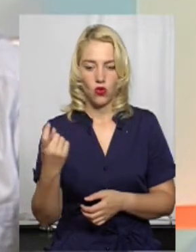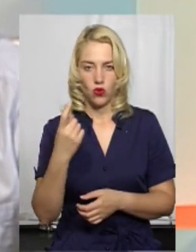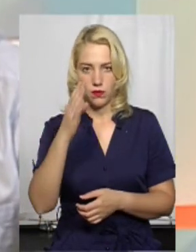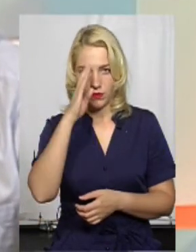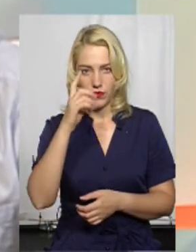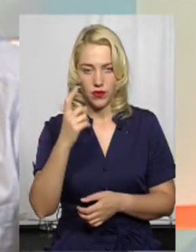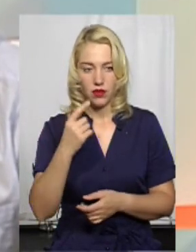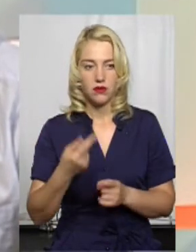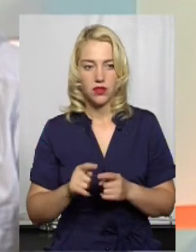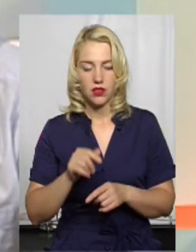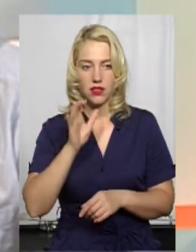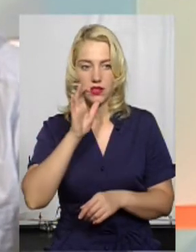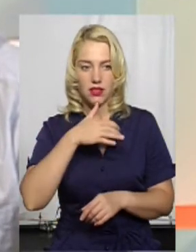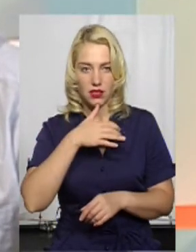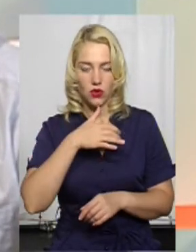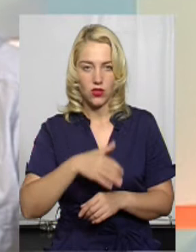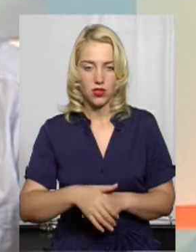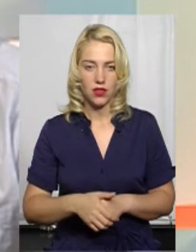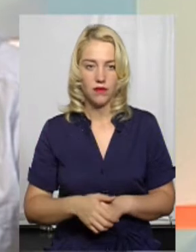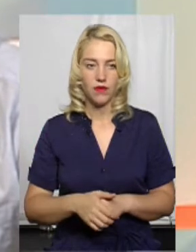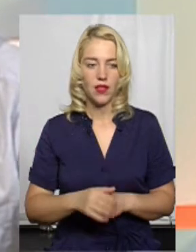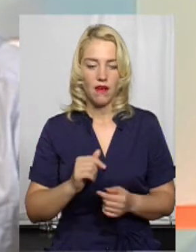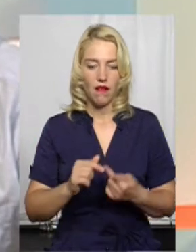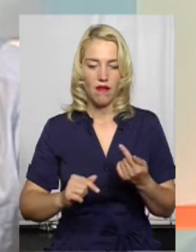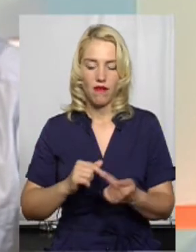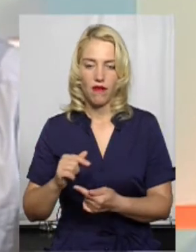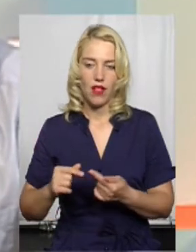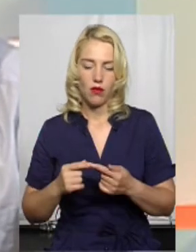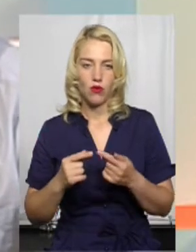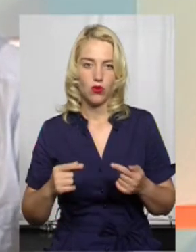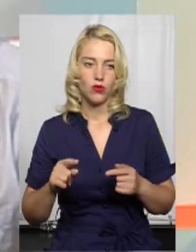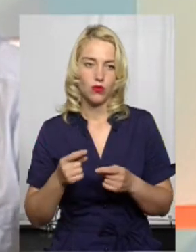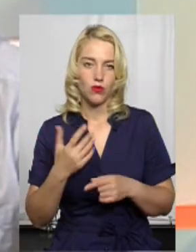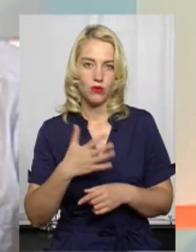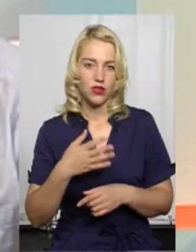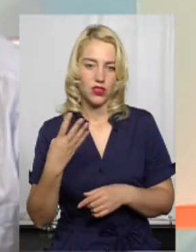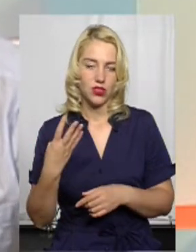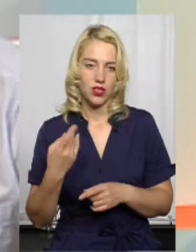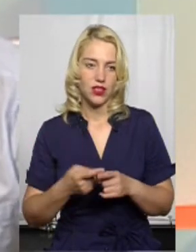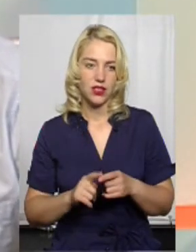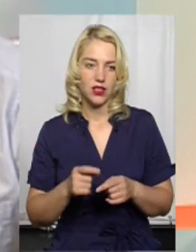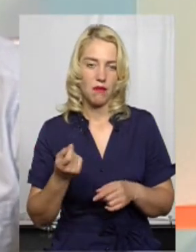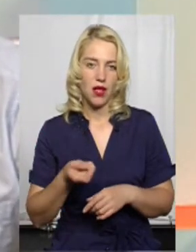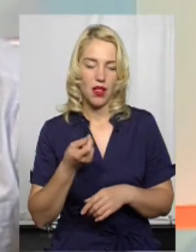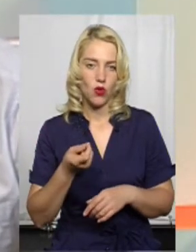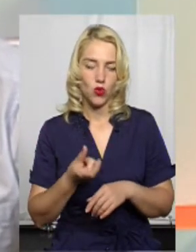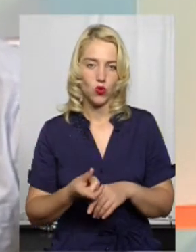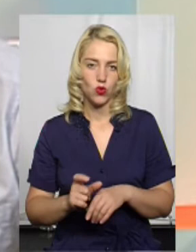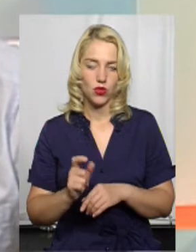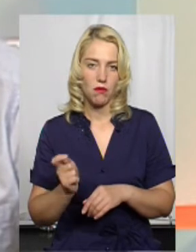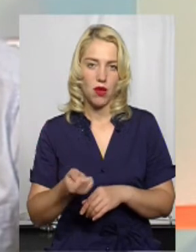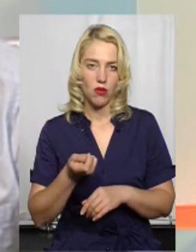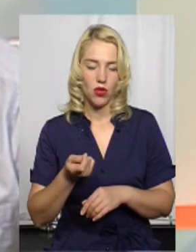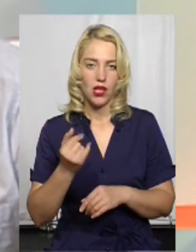господарства, це серйозний такий вал продукту. Тому 54 – це дуже-дуже мало. І